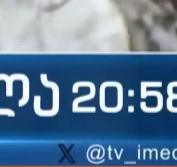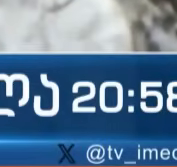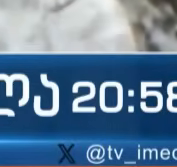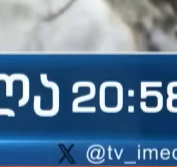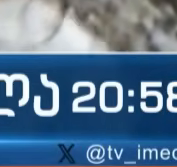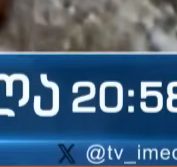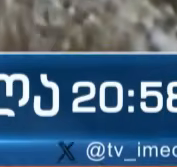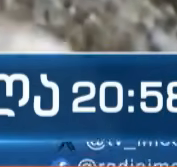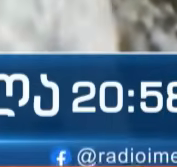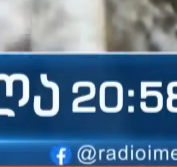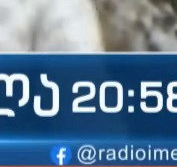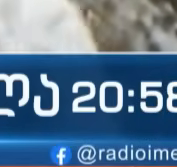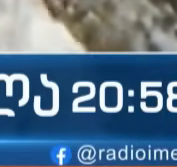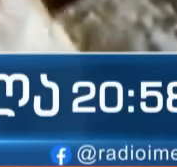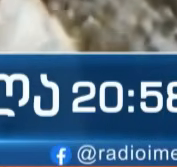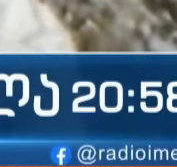შეუნახავს.